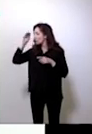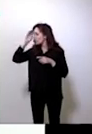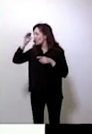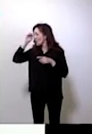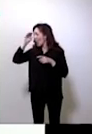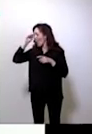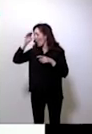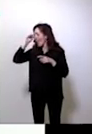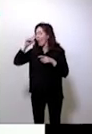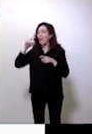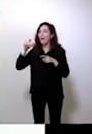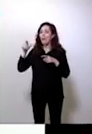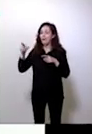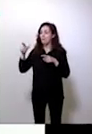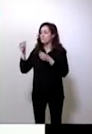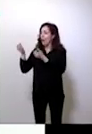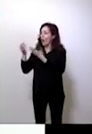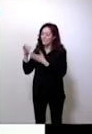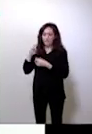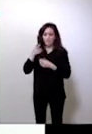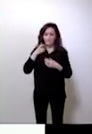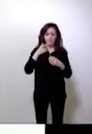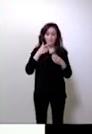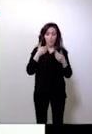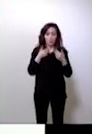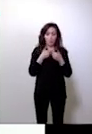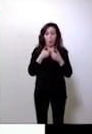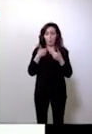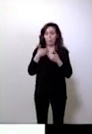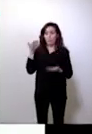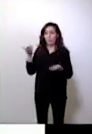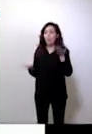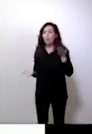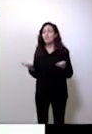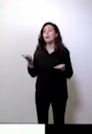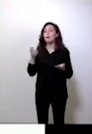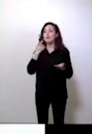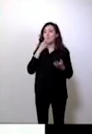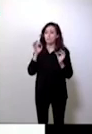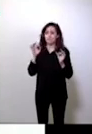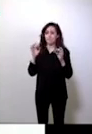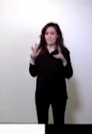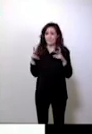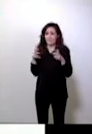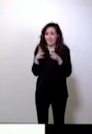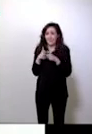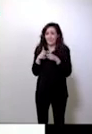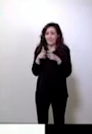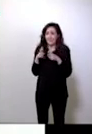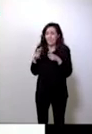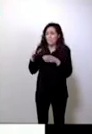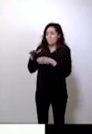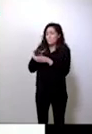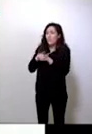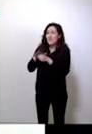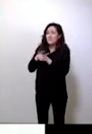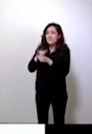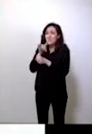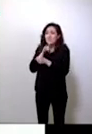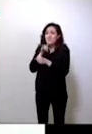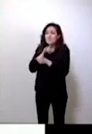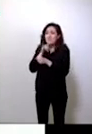étudiants, avec des tarifs qui sont très élevés, on l'a dit, sur les logements de petite surface qui sont plébiscités par les